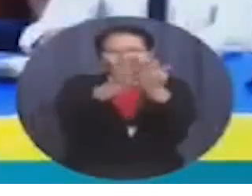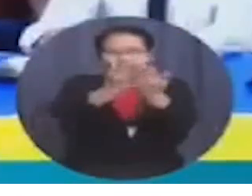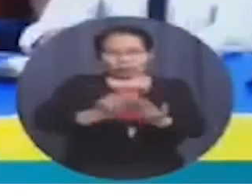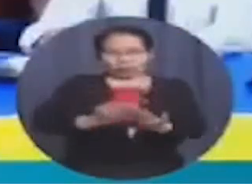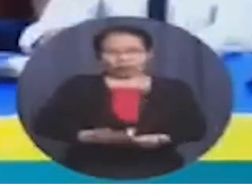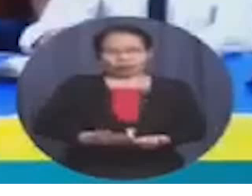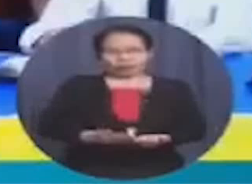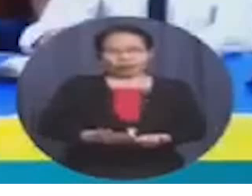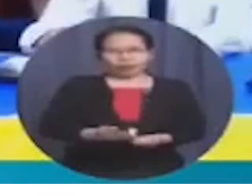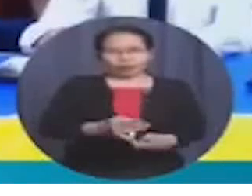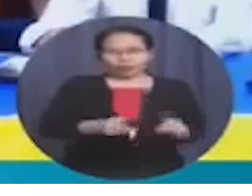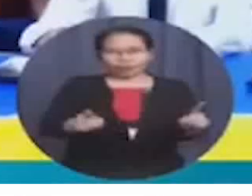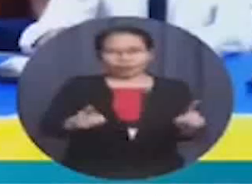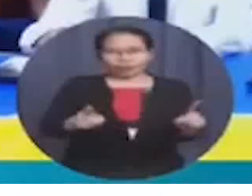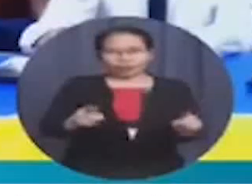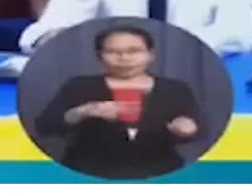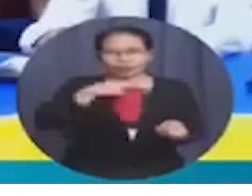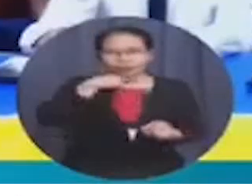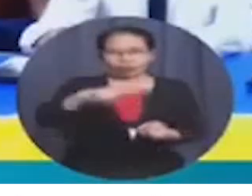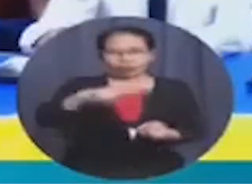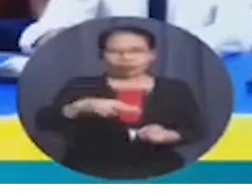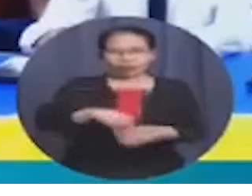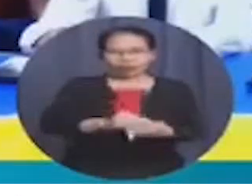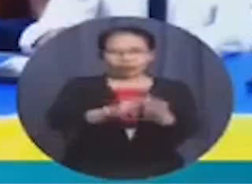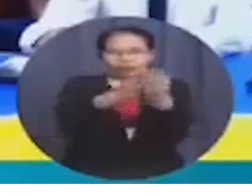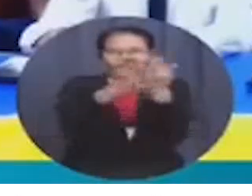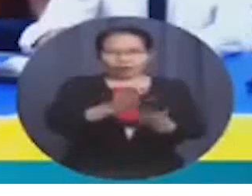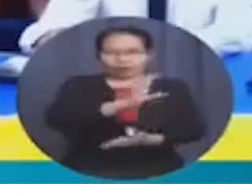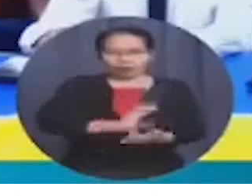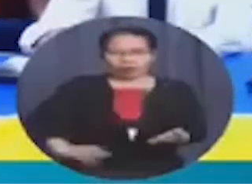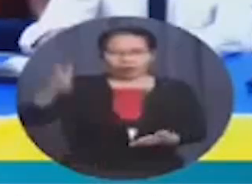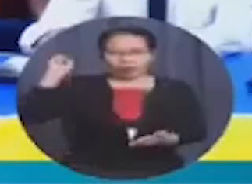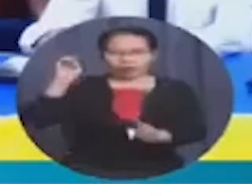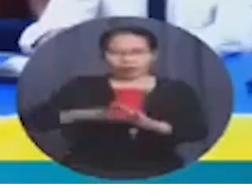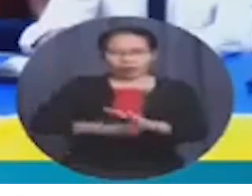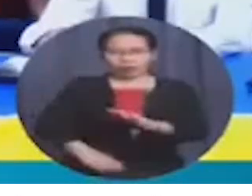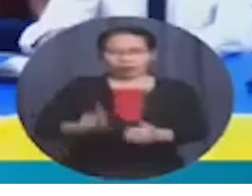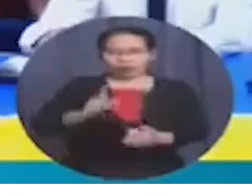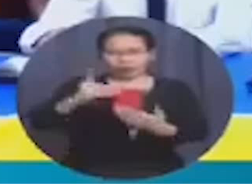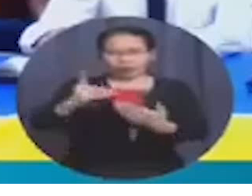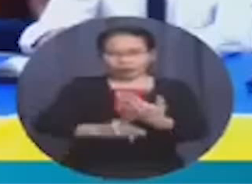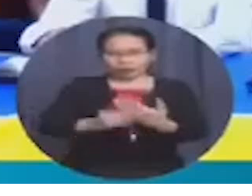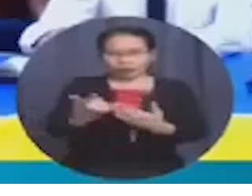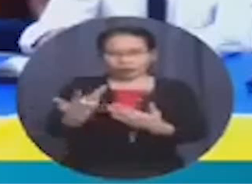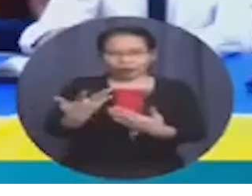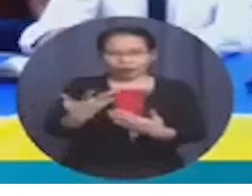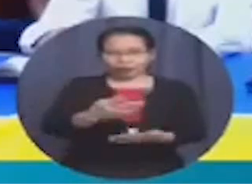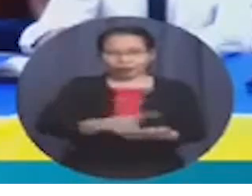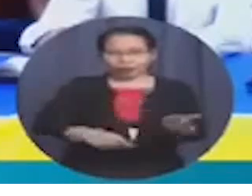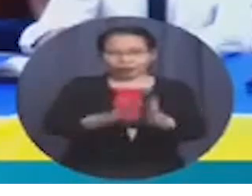25 Disyembre pinanganak si Kristo. Ang nasa Biblia, pinanganak siya hindi